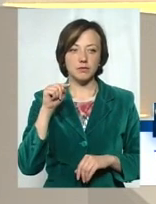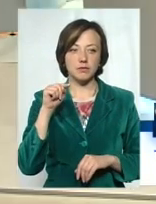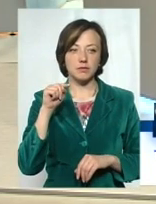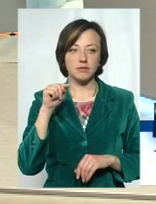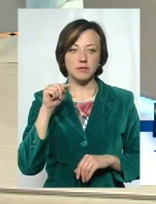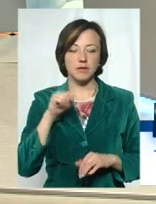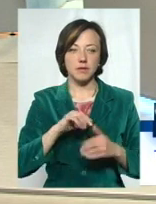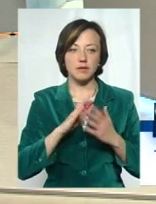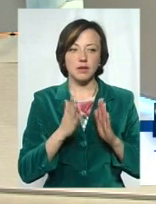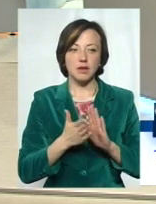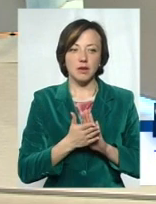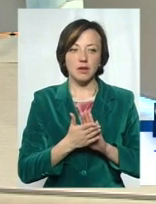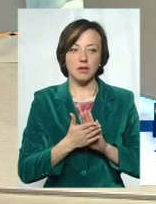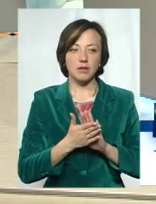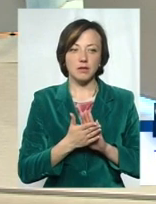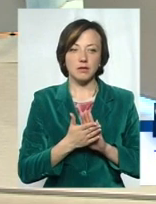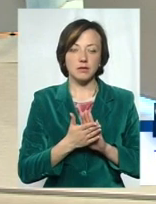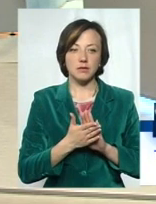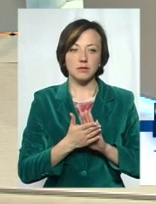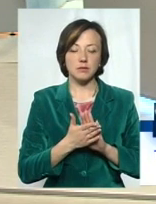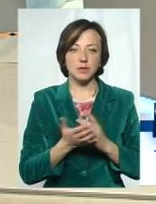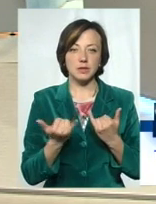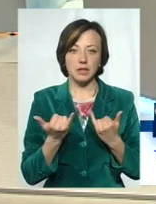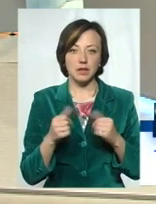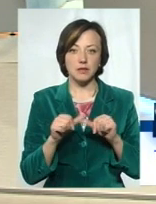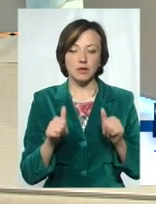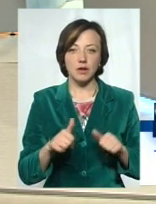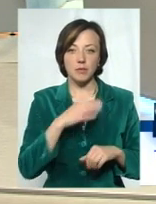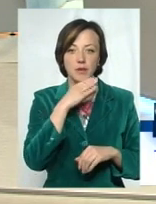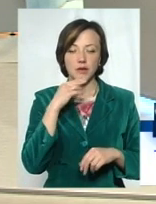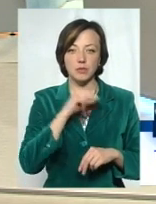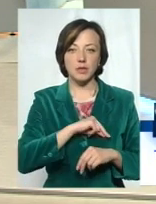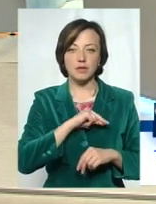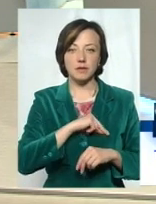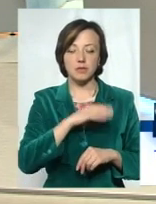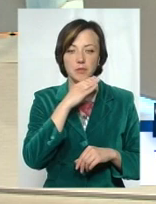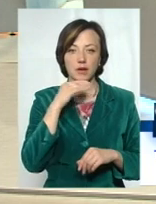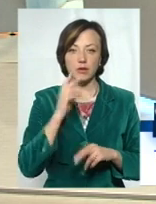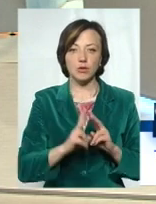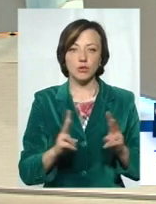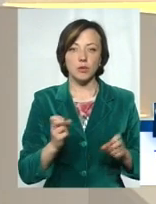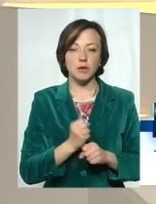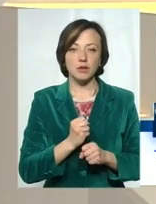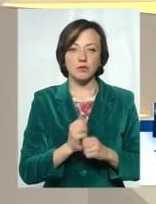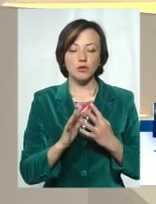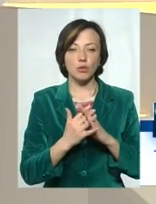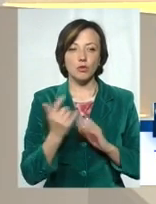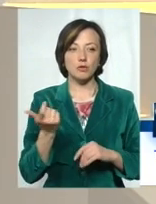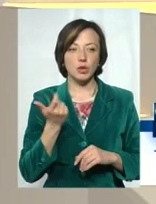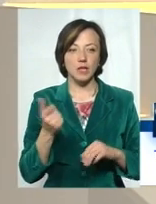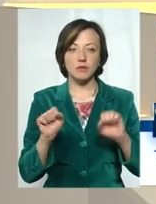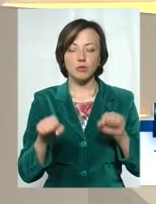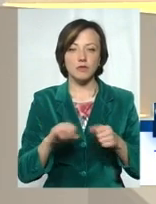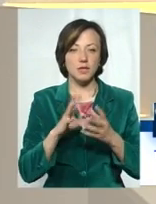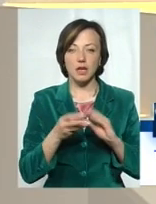якщо відбудеться в такій формі, як зараз це є, то багато працівників, багато тих, хто працює в сільському господарстві, може